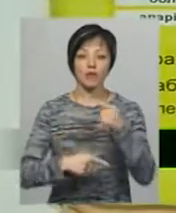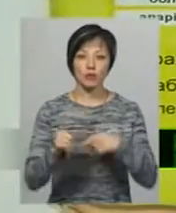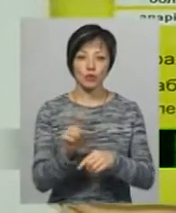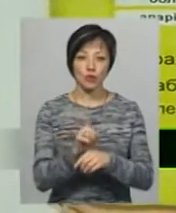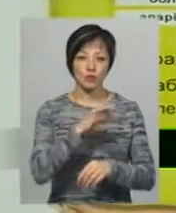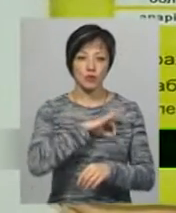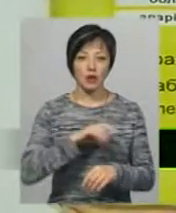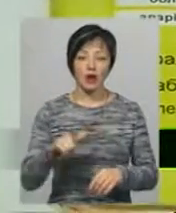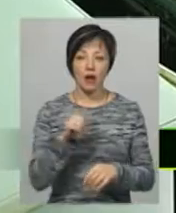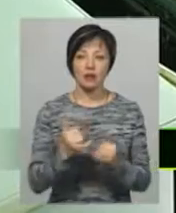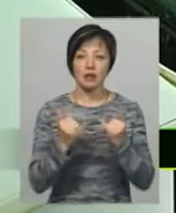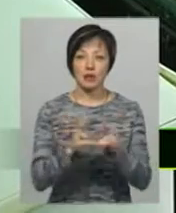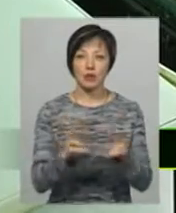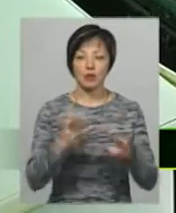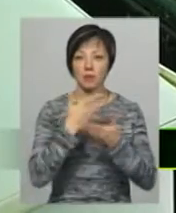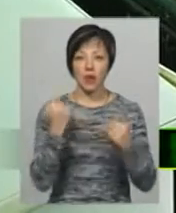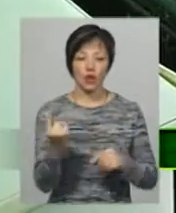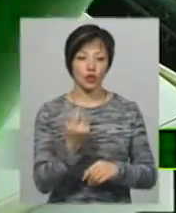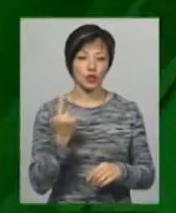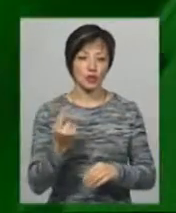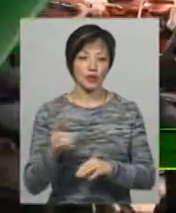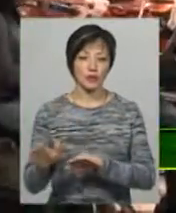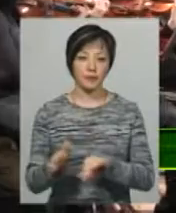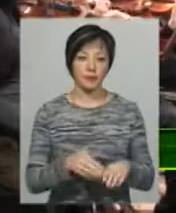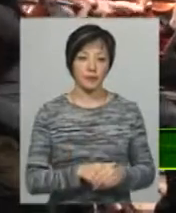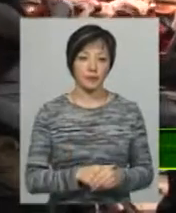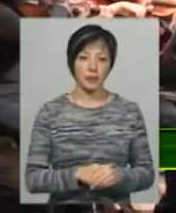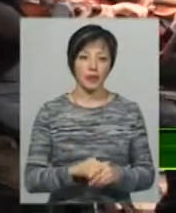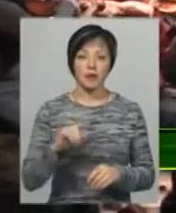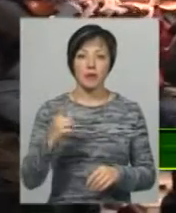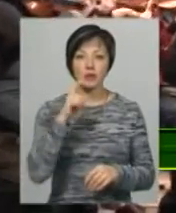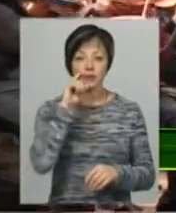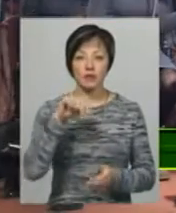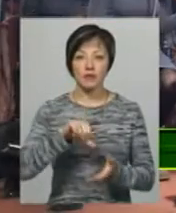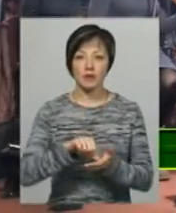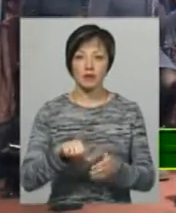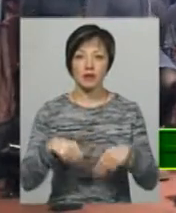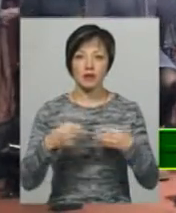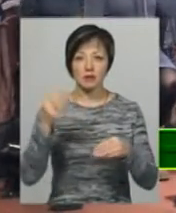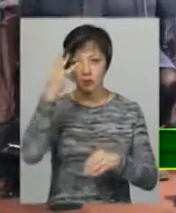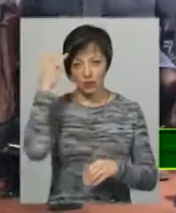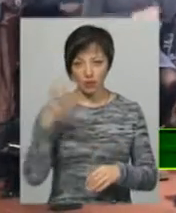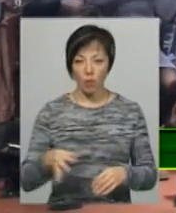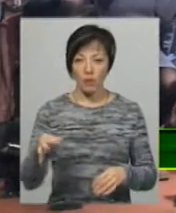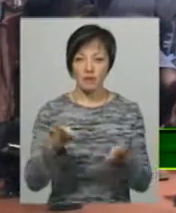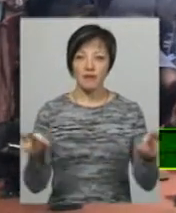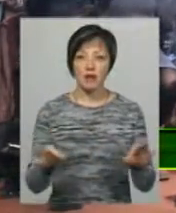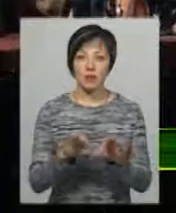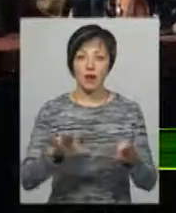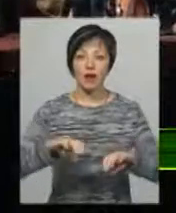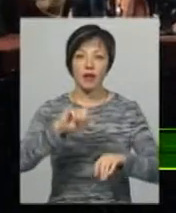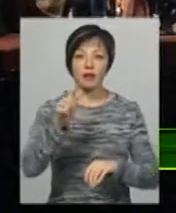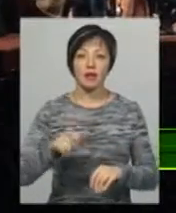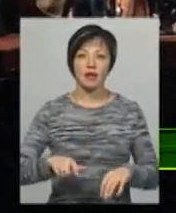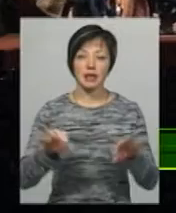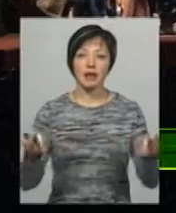норму споживання газу для тих, хто не має лічильника. Перший в Україні виступ дасть у Хмельницькій обласній філармонії італійський диригент